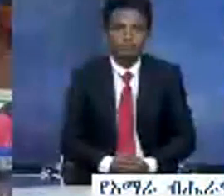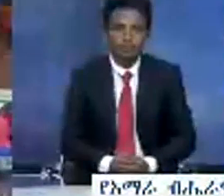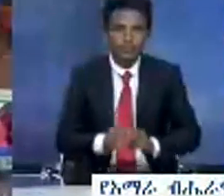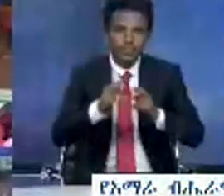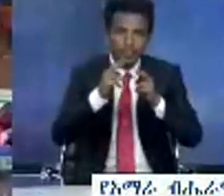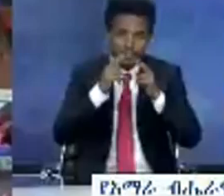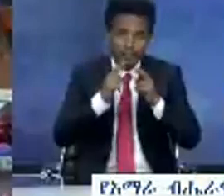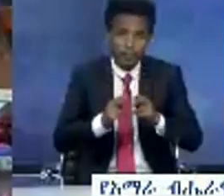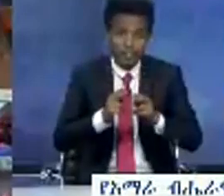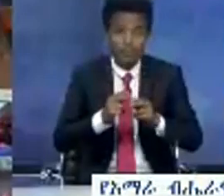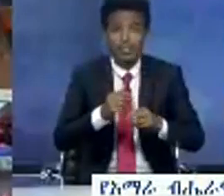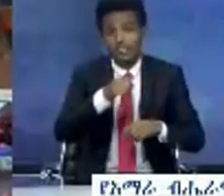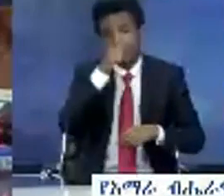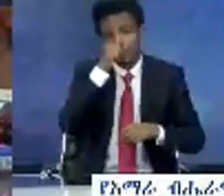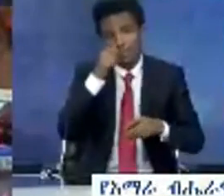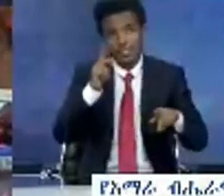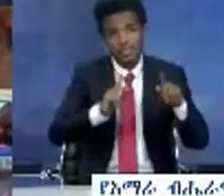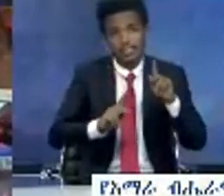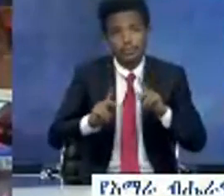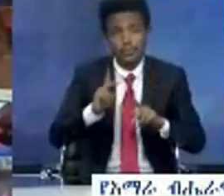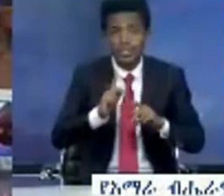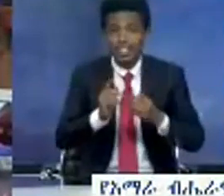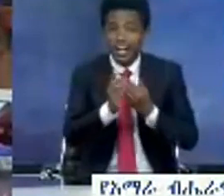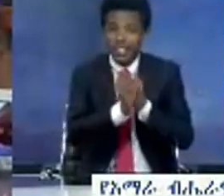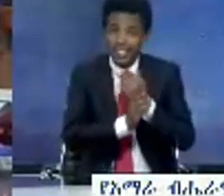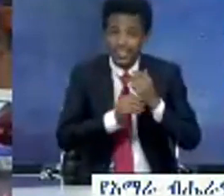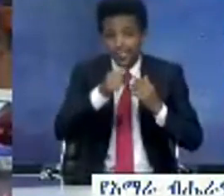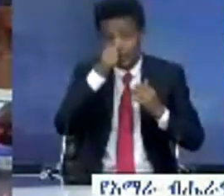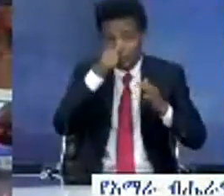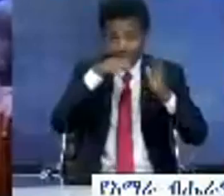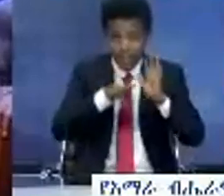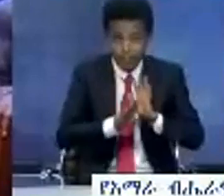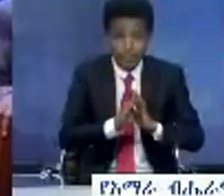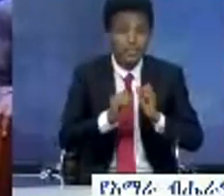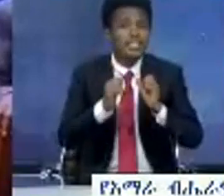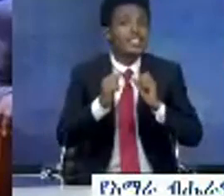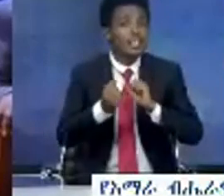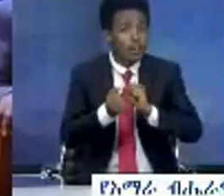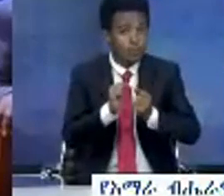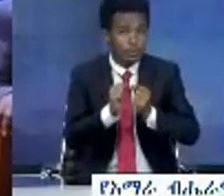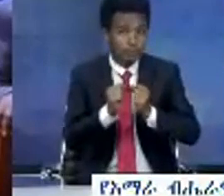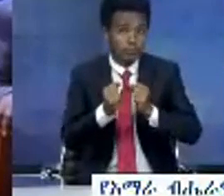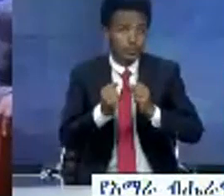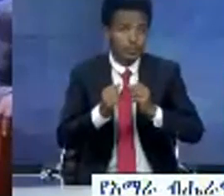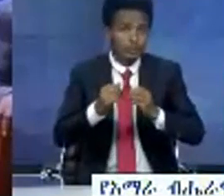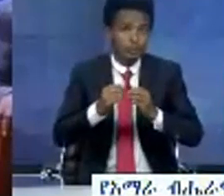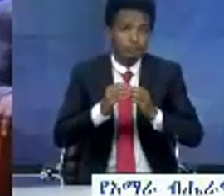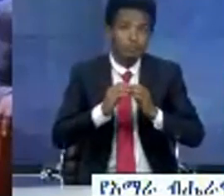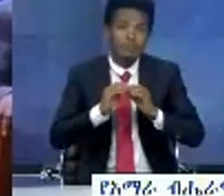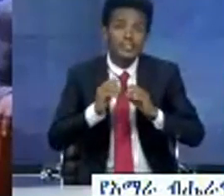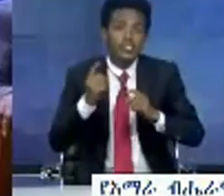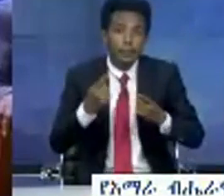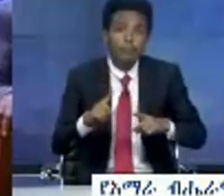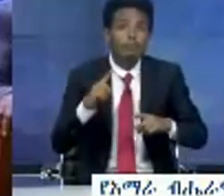የተከበራችሁ የኢትዮጵያ ህዝቦች፣ አገራችን ኢትዮጵያ የገባችበት የለውጥ ጉዞ ተጠናክሮ መቼም ቢሆን የማይናወጽ ሰላም፣